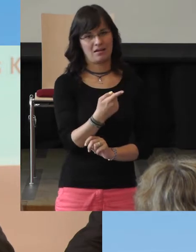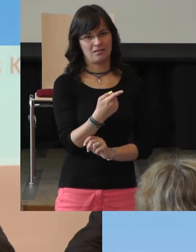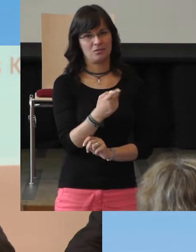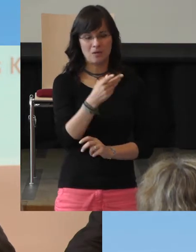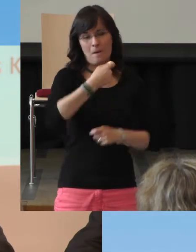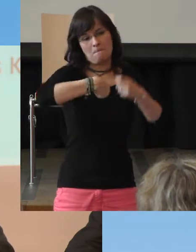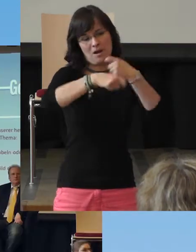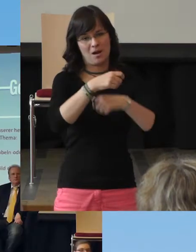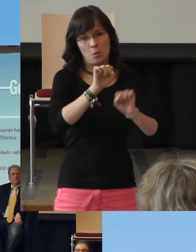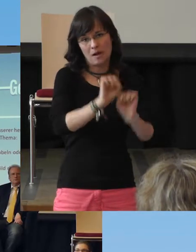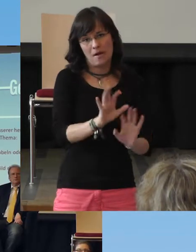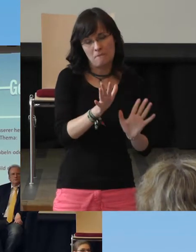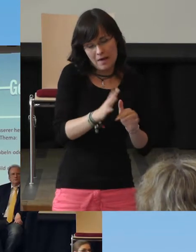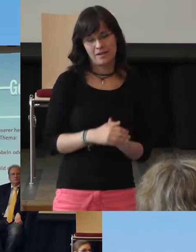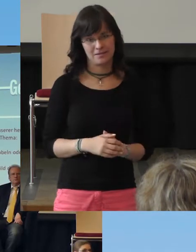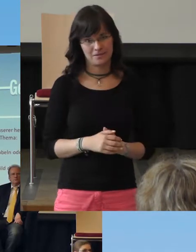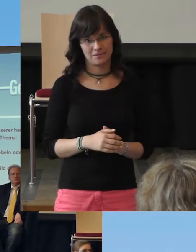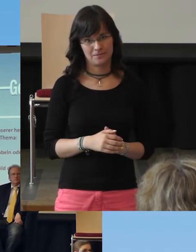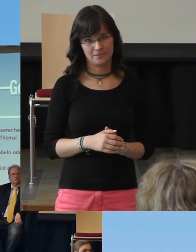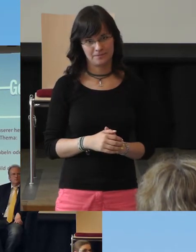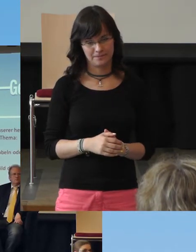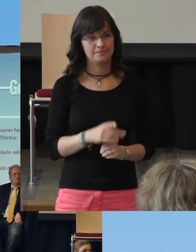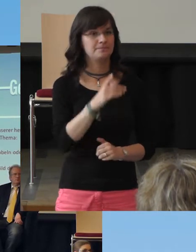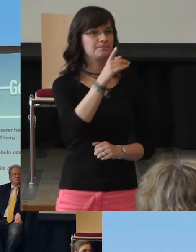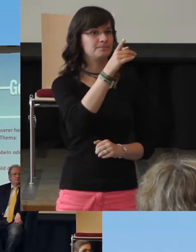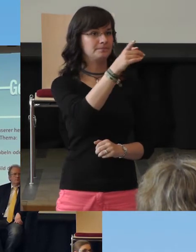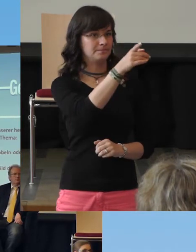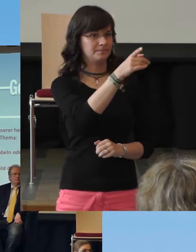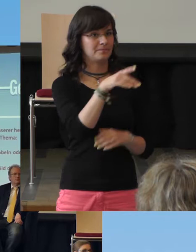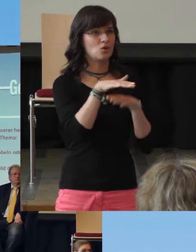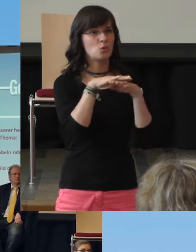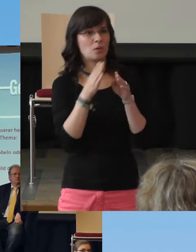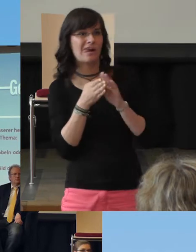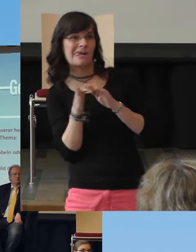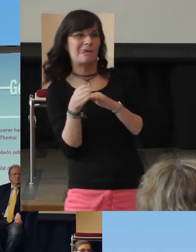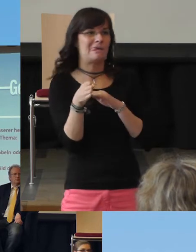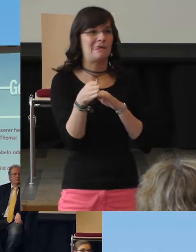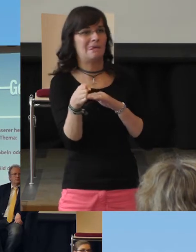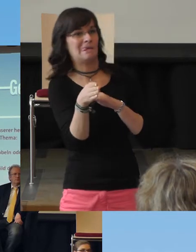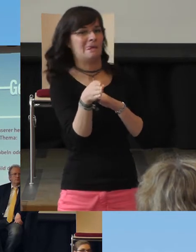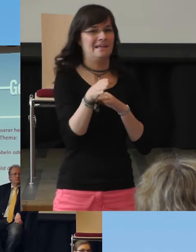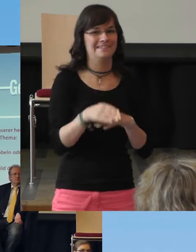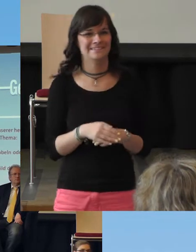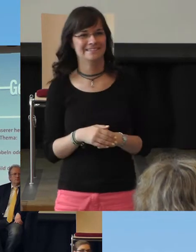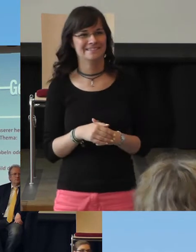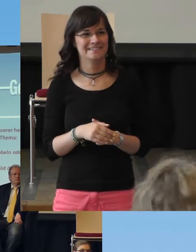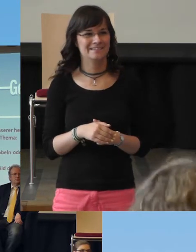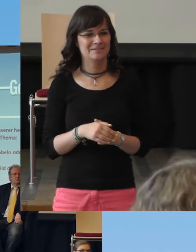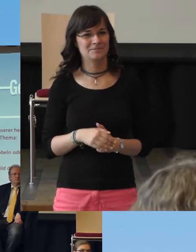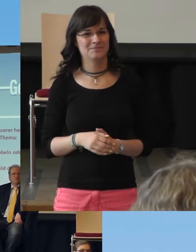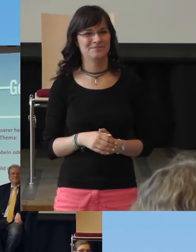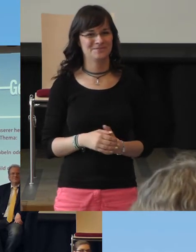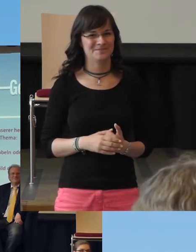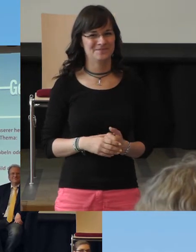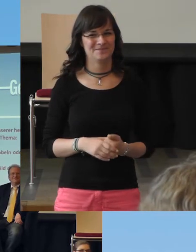So jetzt muss ich nochmal hier hinten durch Entschuldigung noch da bin ich Sekunde jetzt laufe ich auch noch durchs Bild